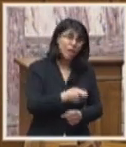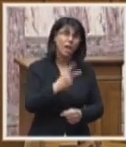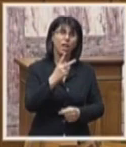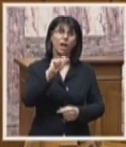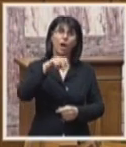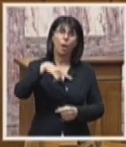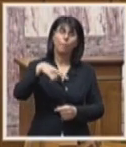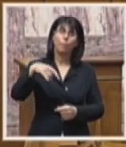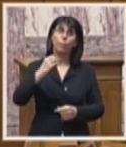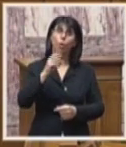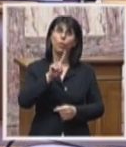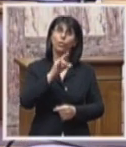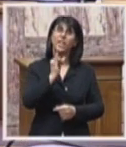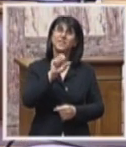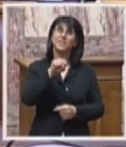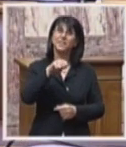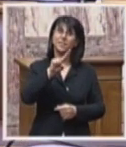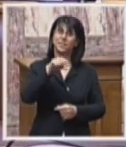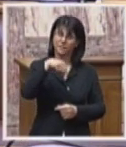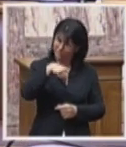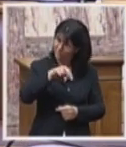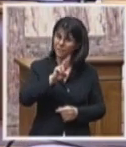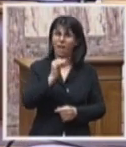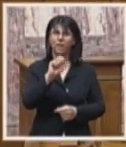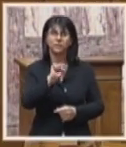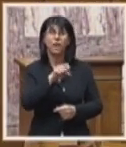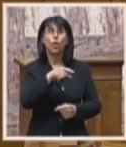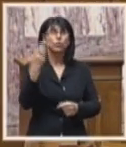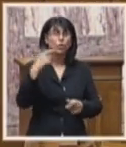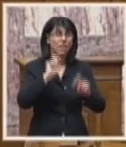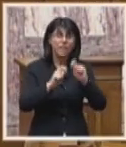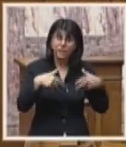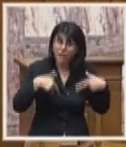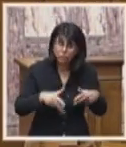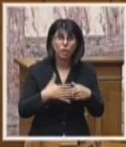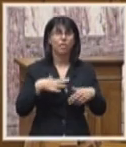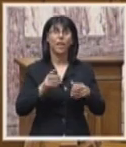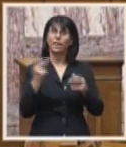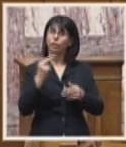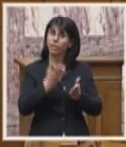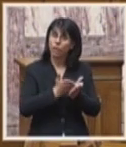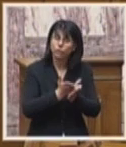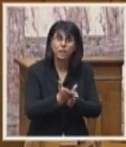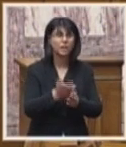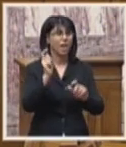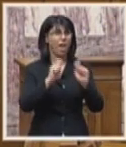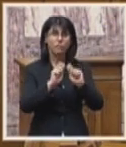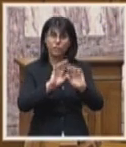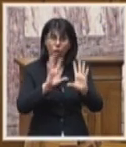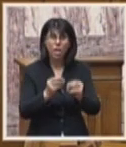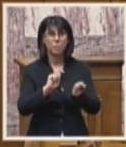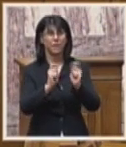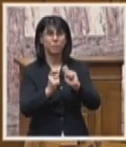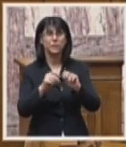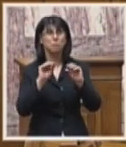επειδή έφτιανε κράτος, επειδή καταργούσε προνόμια, επειδή αποκαθιστούσε την κοινωνική δικαιοσύνη, επειδή έκανε μεταρρυθμίσεις στην παιδεία, επειδή